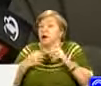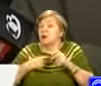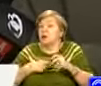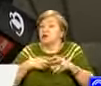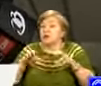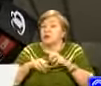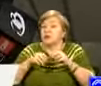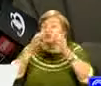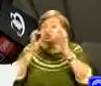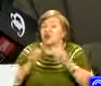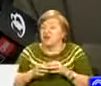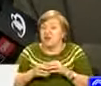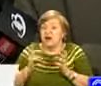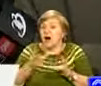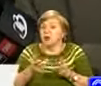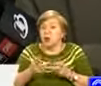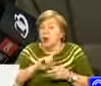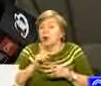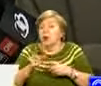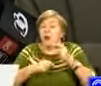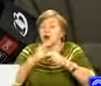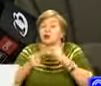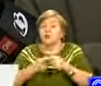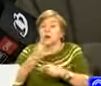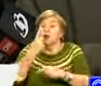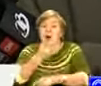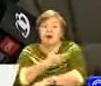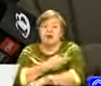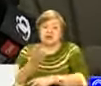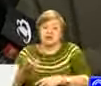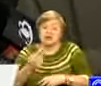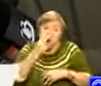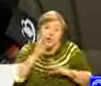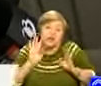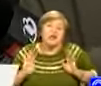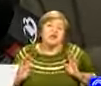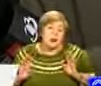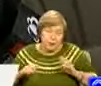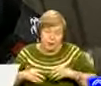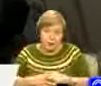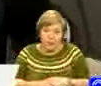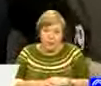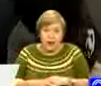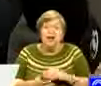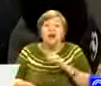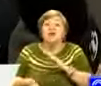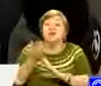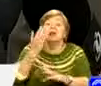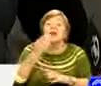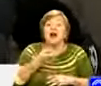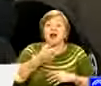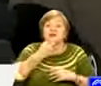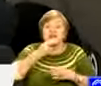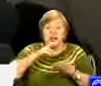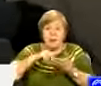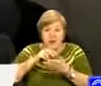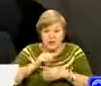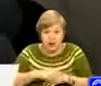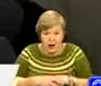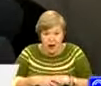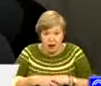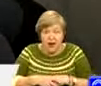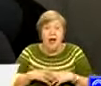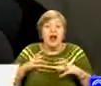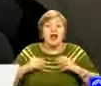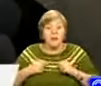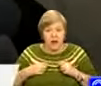vi se pare potrivită măsura? Haideți să vedem. Legată de majorarea vârstei de pensionare, își asumă PNL